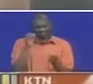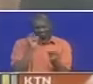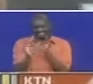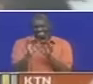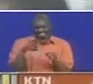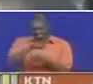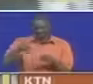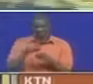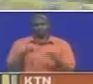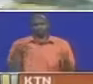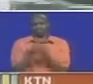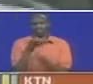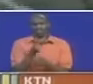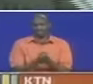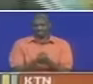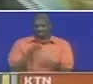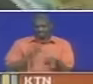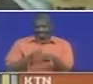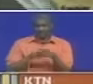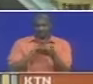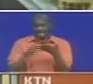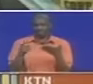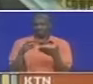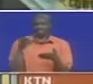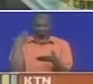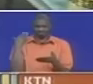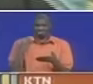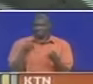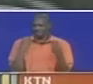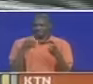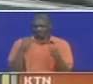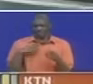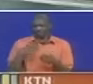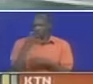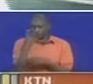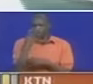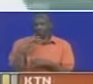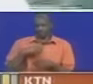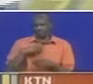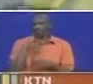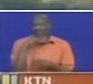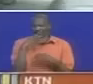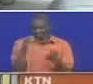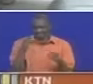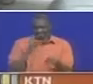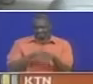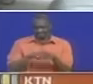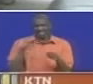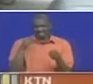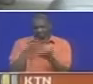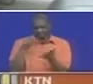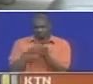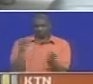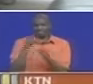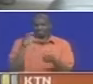kasi wakagongana. Katika muda wa wiki moja iliyopita zaidi ya watu 4 wamepoteza maisha yao kwenye ajali zinazohusu matatu